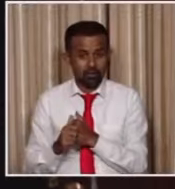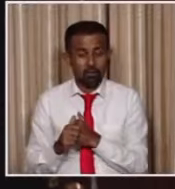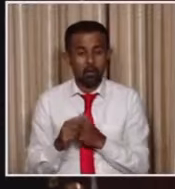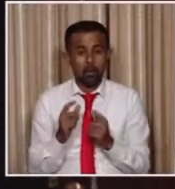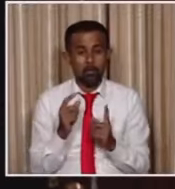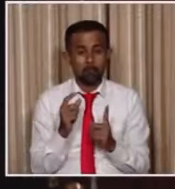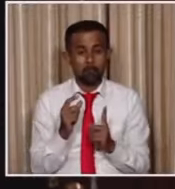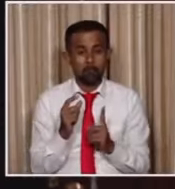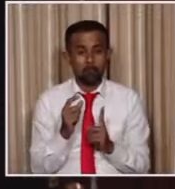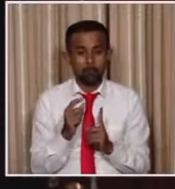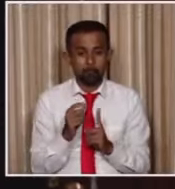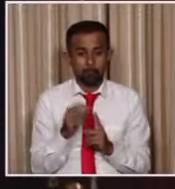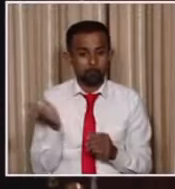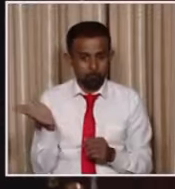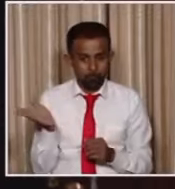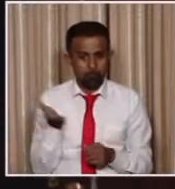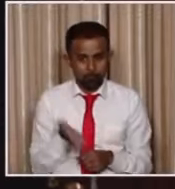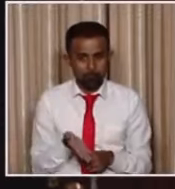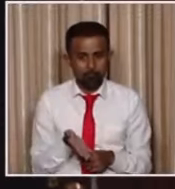වැහැට මේ